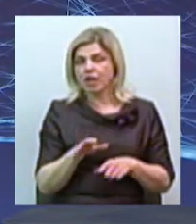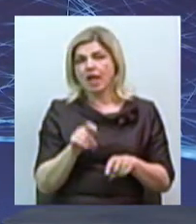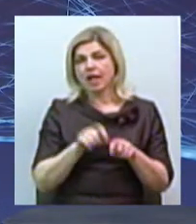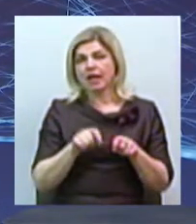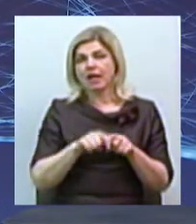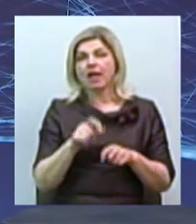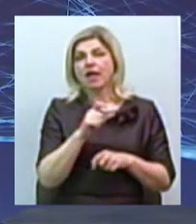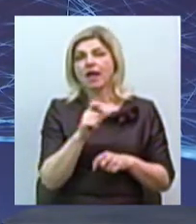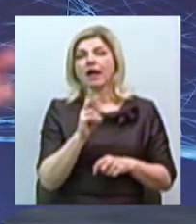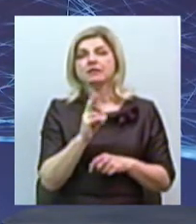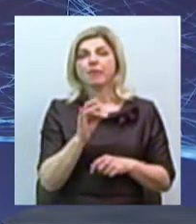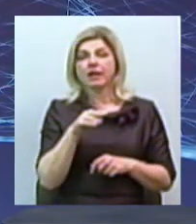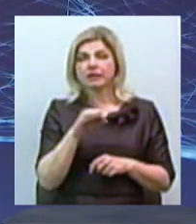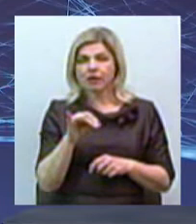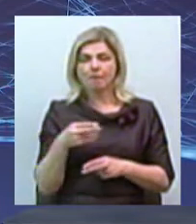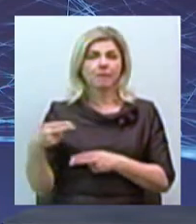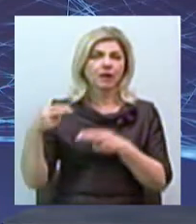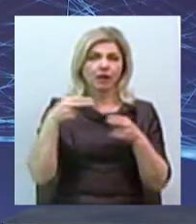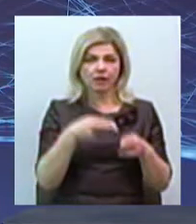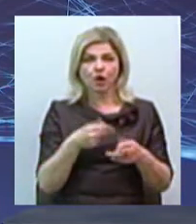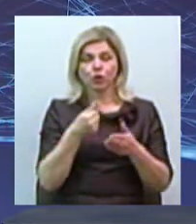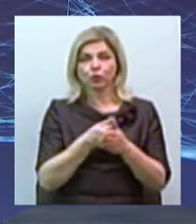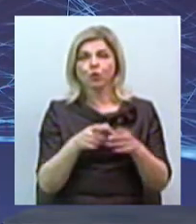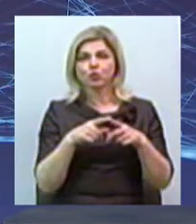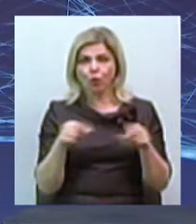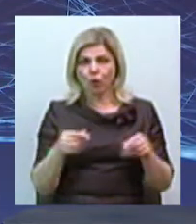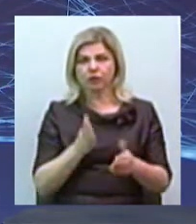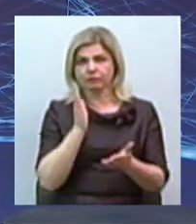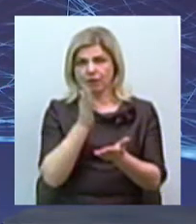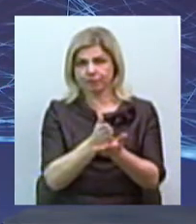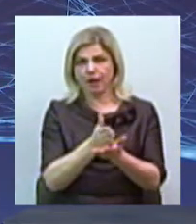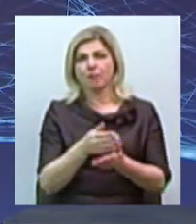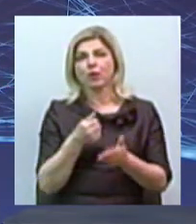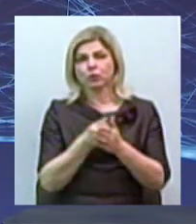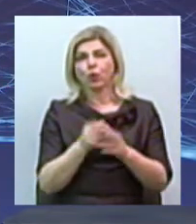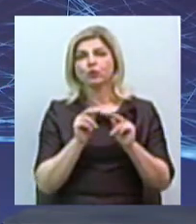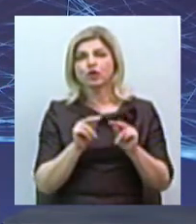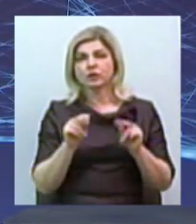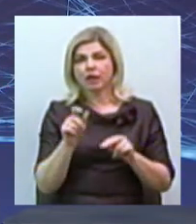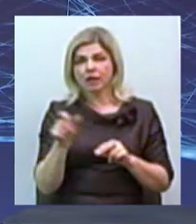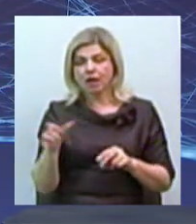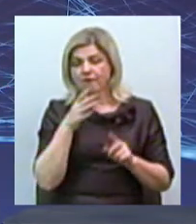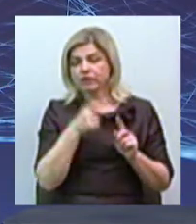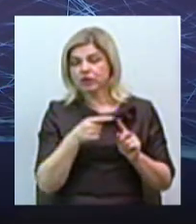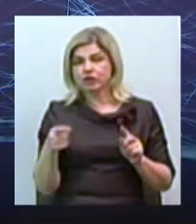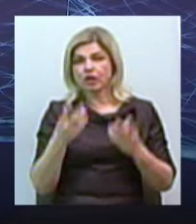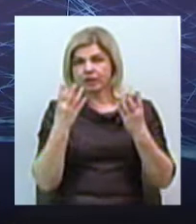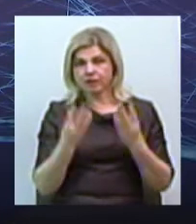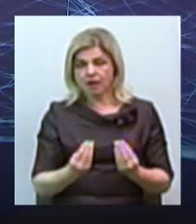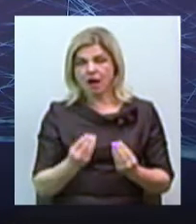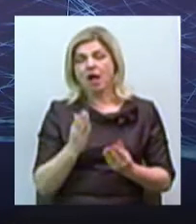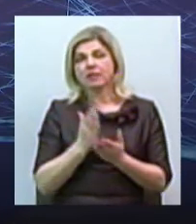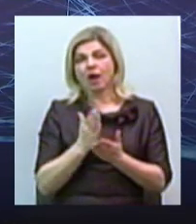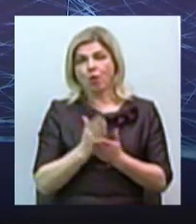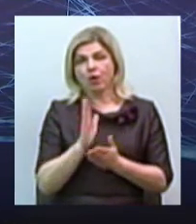приїздили безпосередньо до вчителів, до закладу освіти, протягом дня або декількох днів перебували з ними в